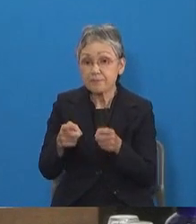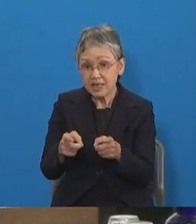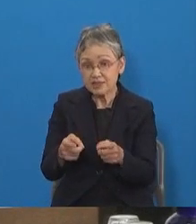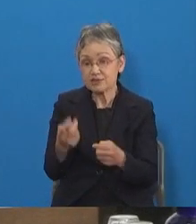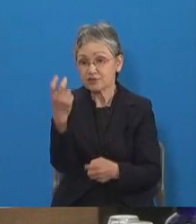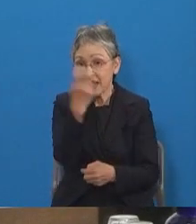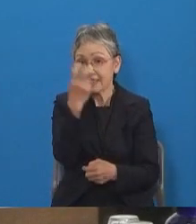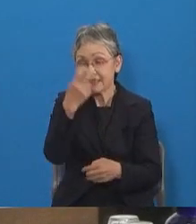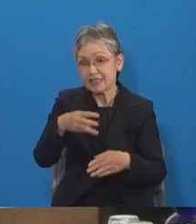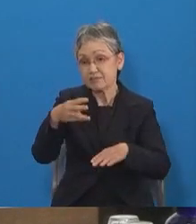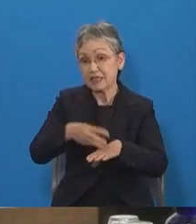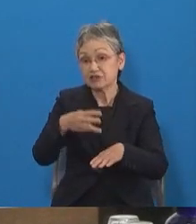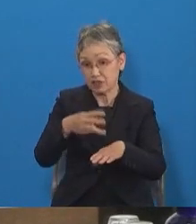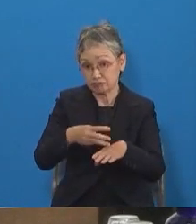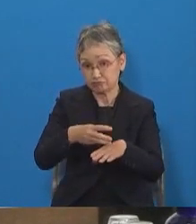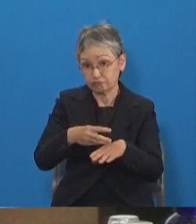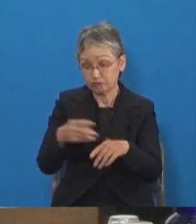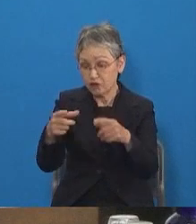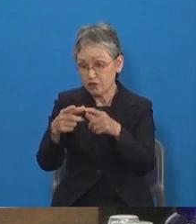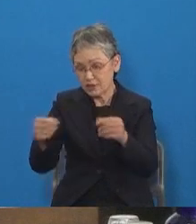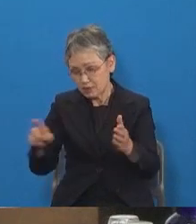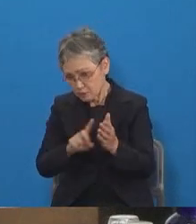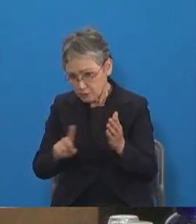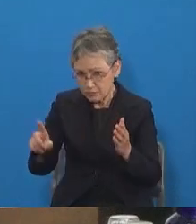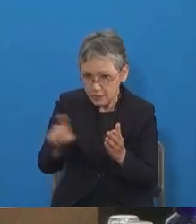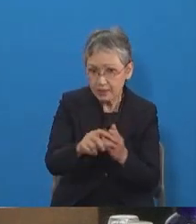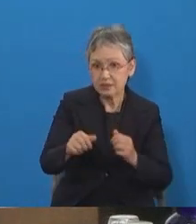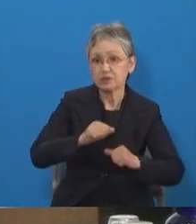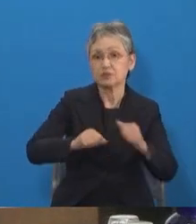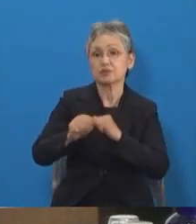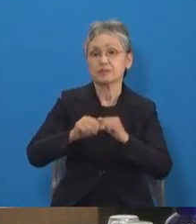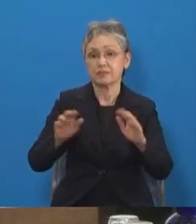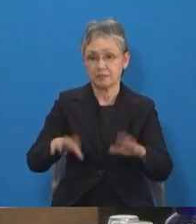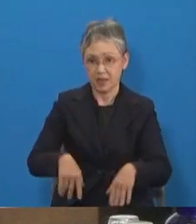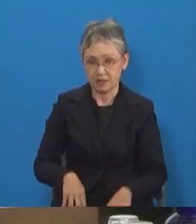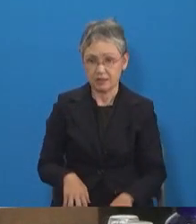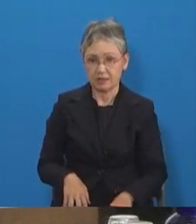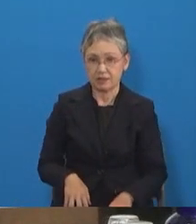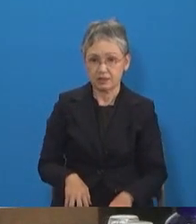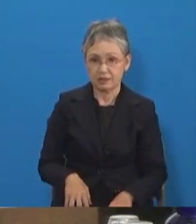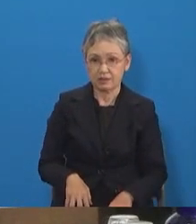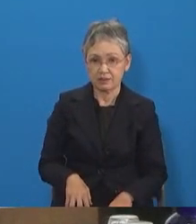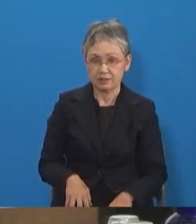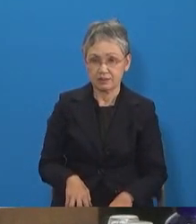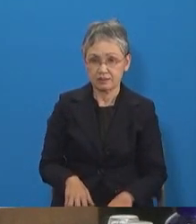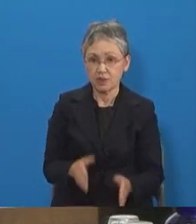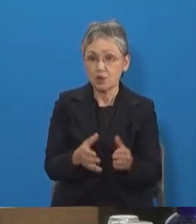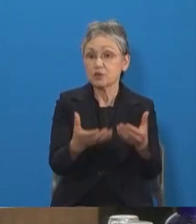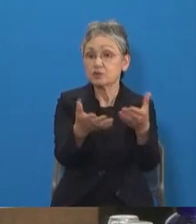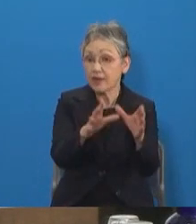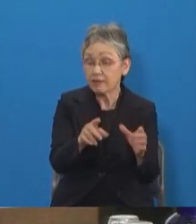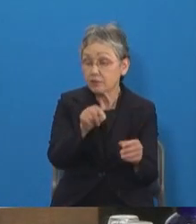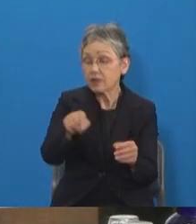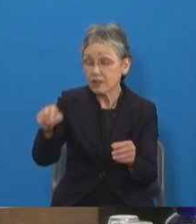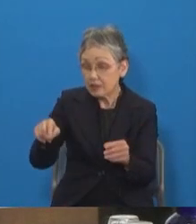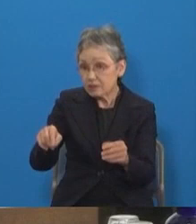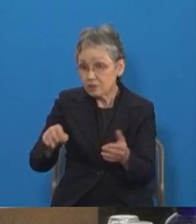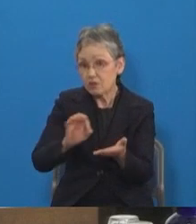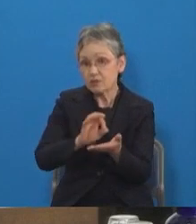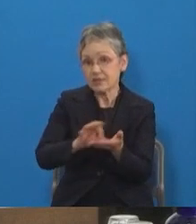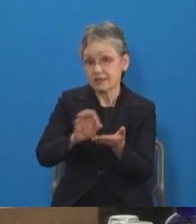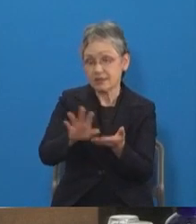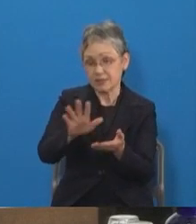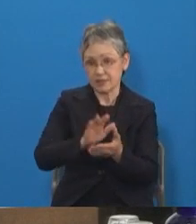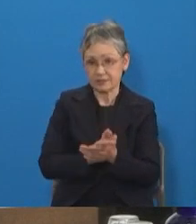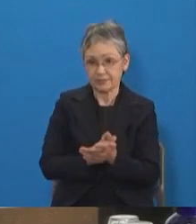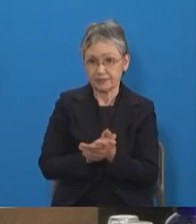く全国に先駆けて取り組み、各施設での活用につなげております。また、令和4年9